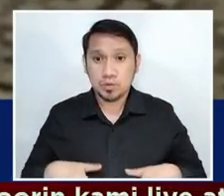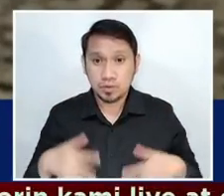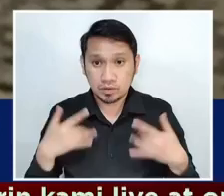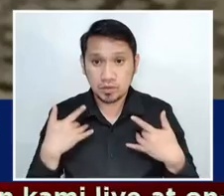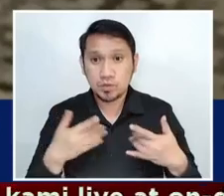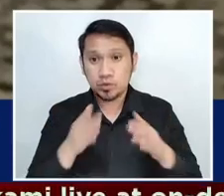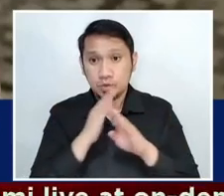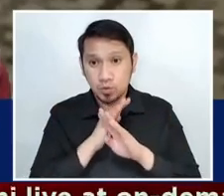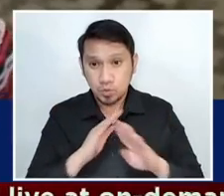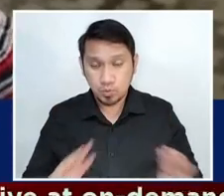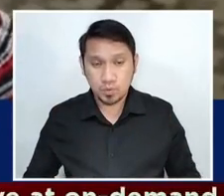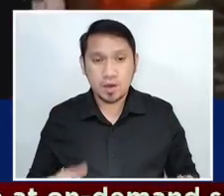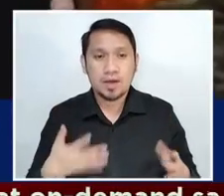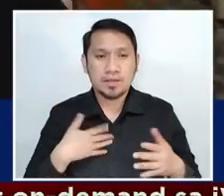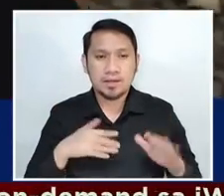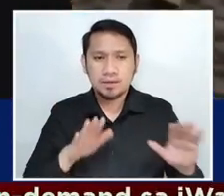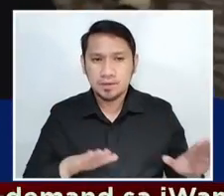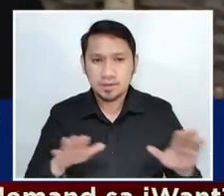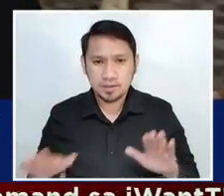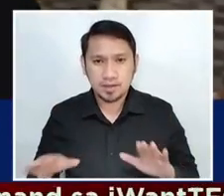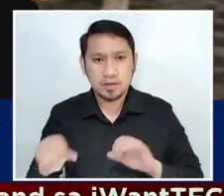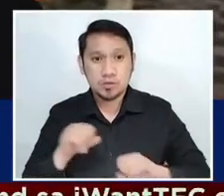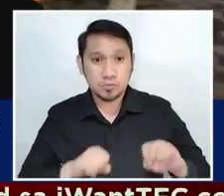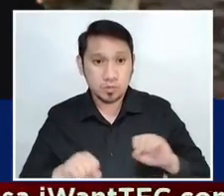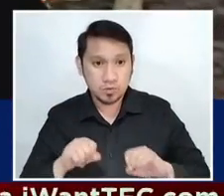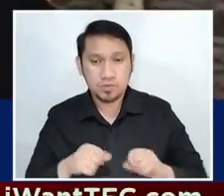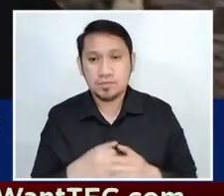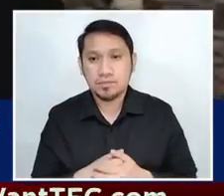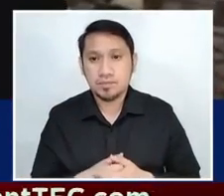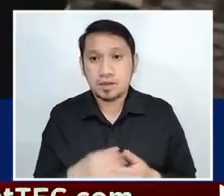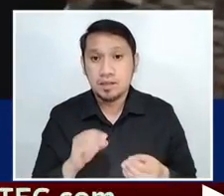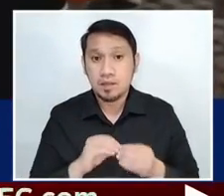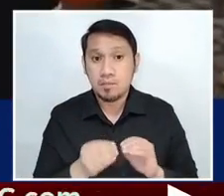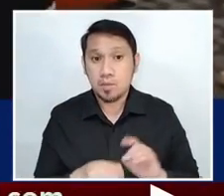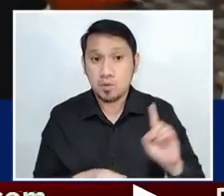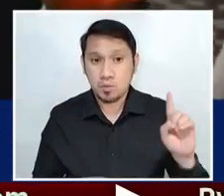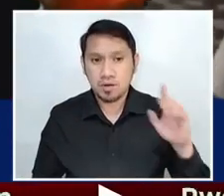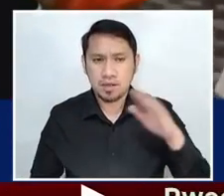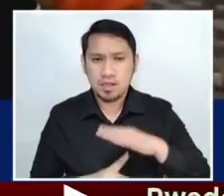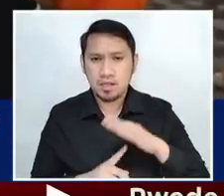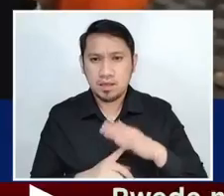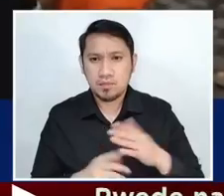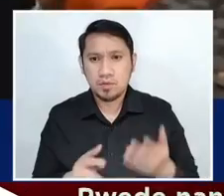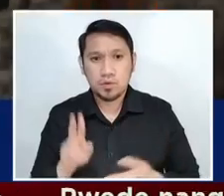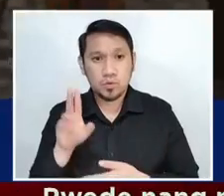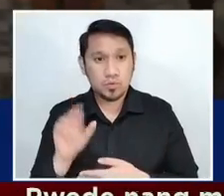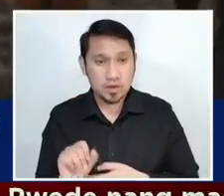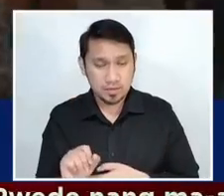quiet and relaxed. It's a relaxing sport. Number one din si Paragua sa ranking ng US Chess